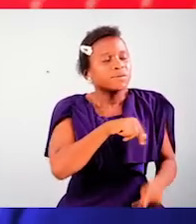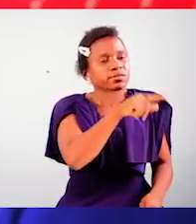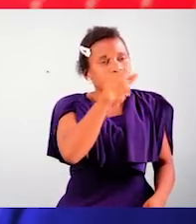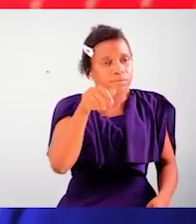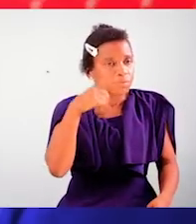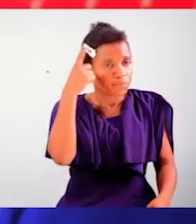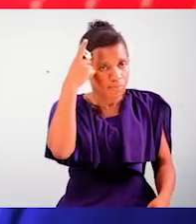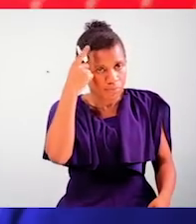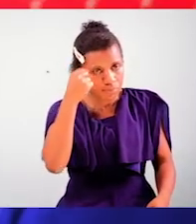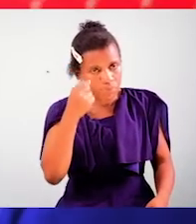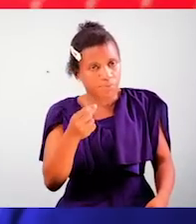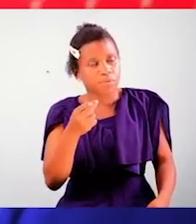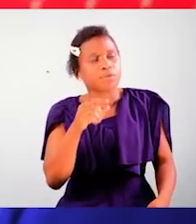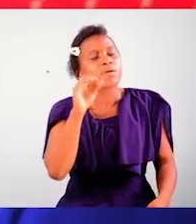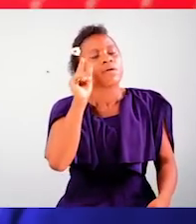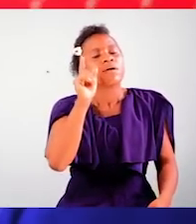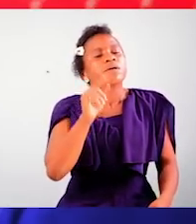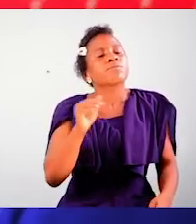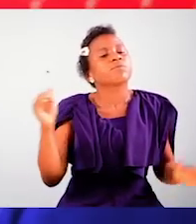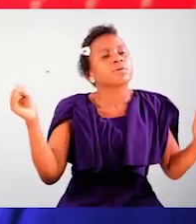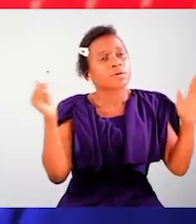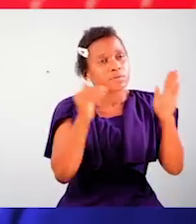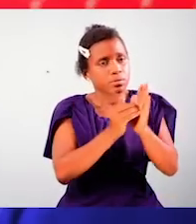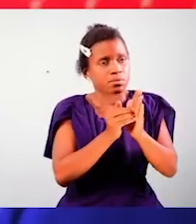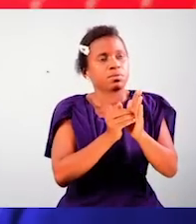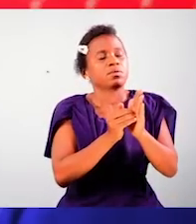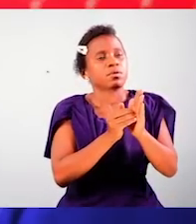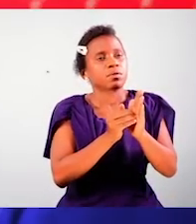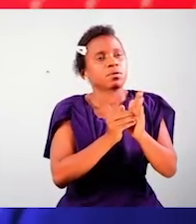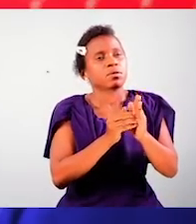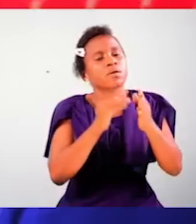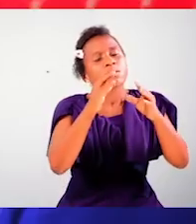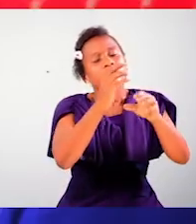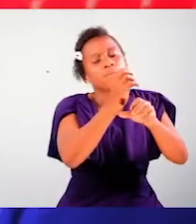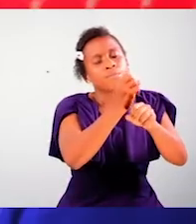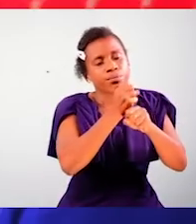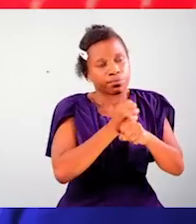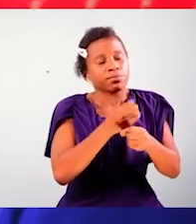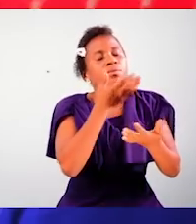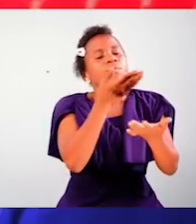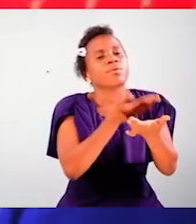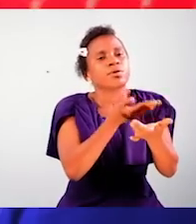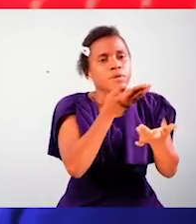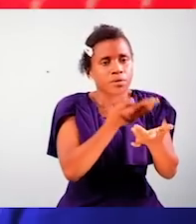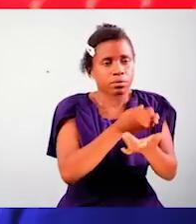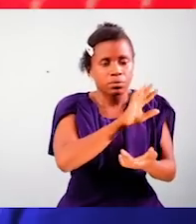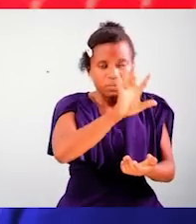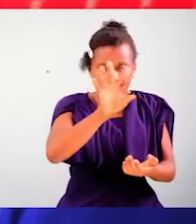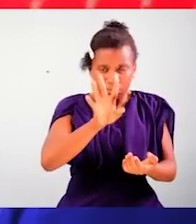kikatiba, kinachotakiwa ni kuchukua yale mapendekezo na kila idara